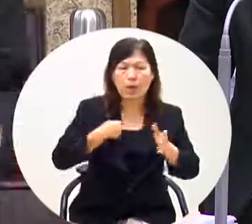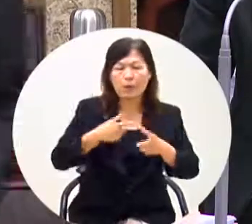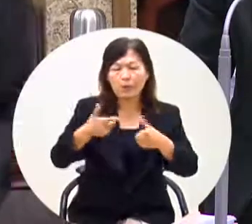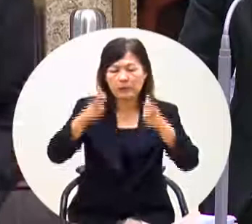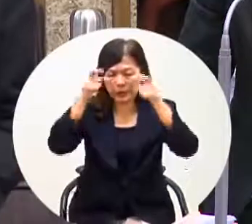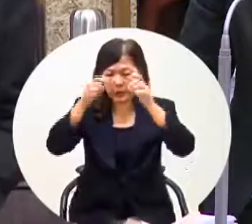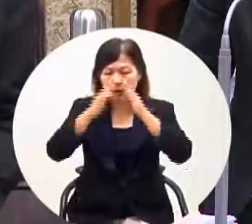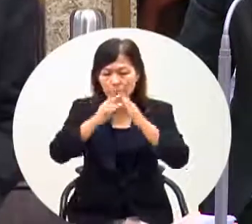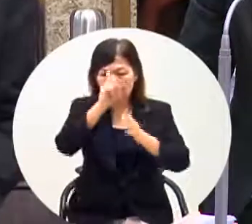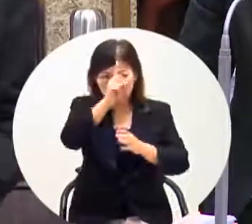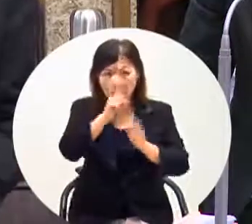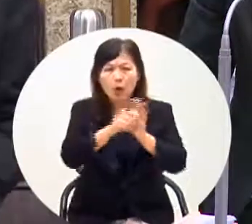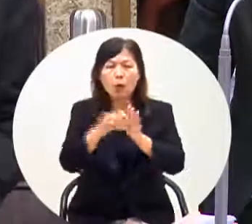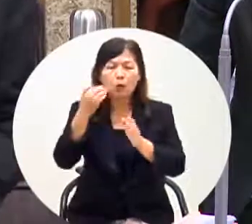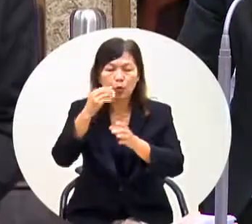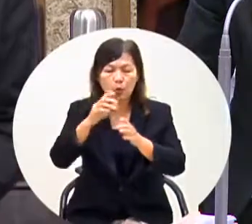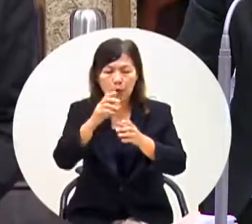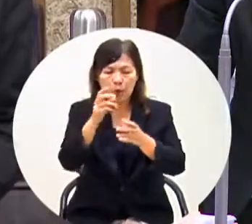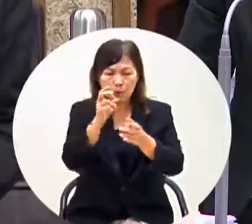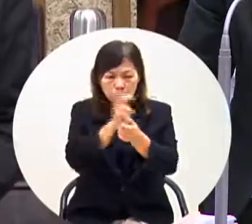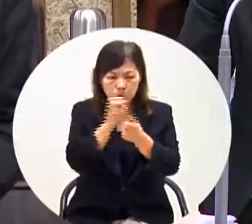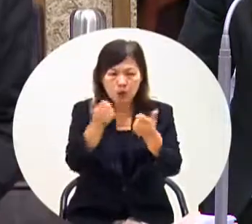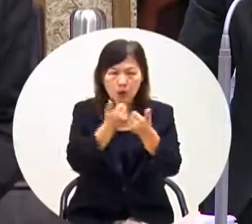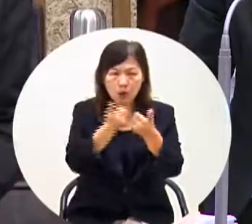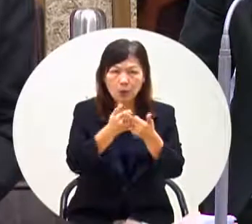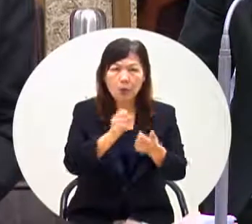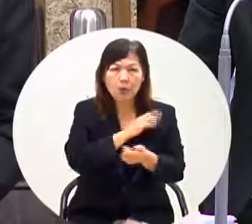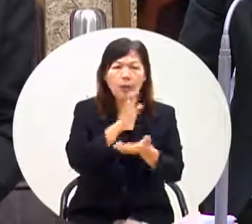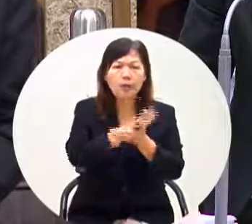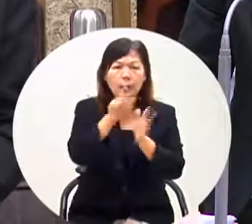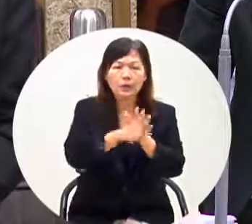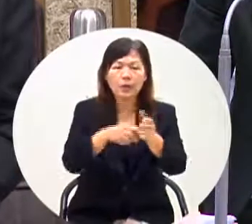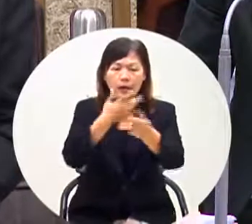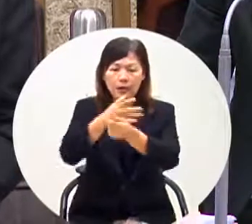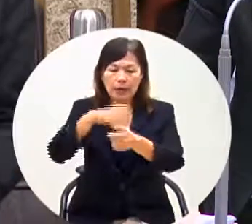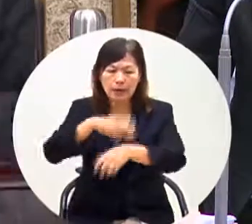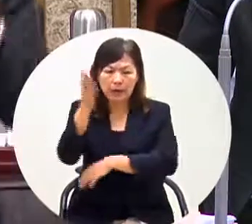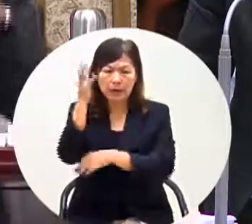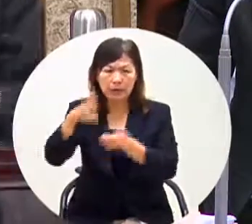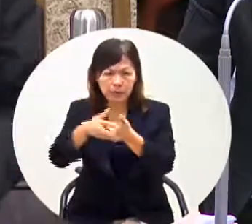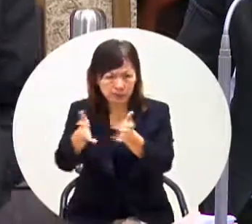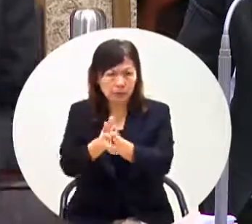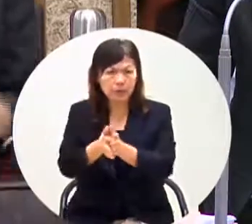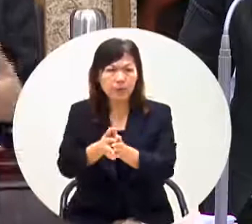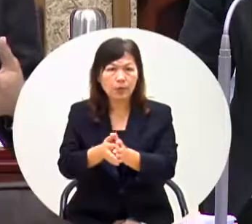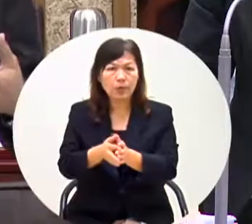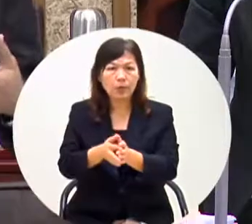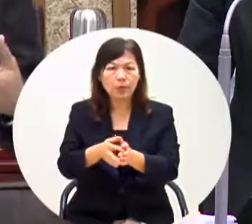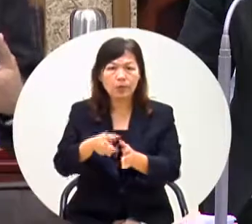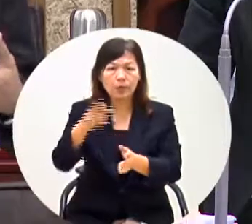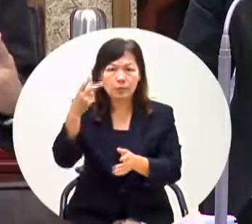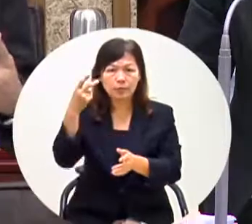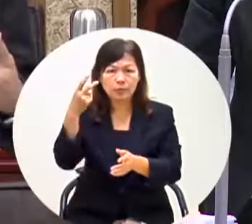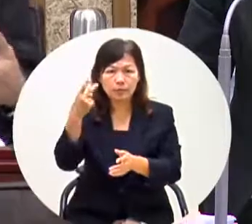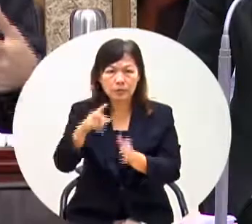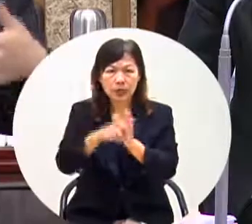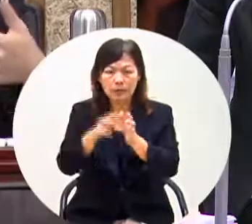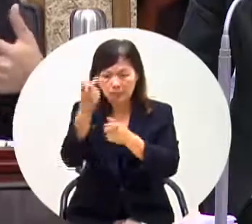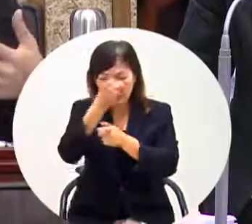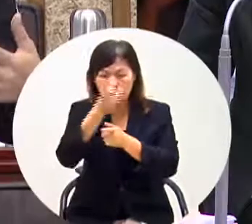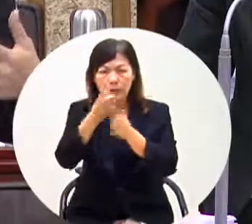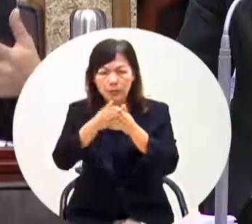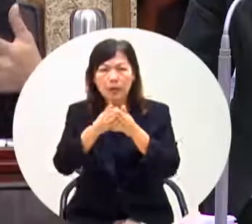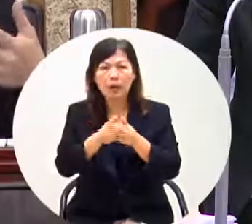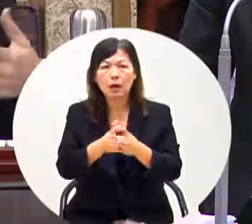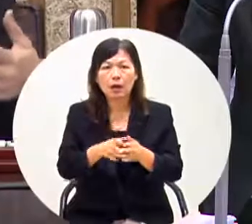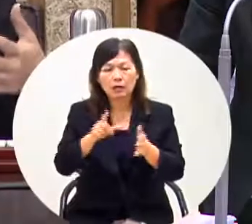这可能爱到爱送内政部去做一个迄个审议啦。啊，所以这时间的部分，我们